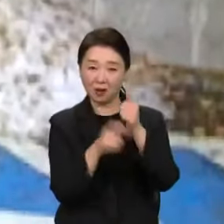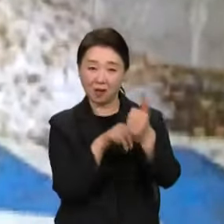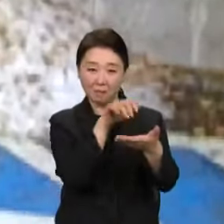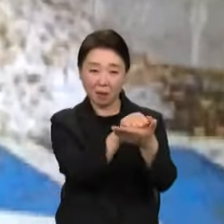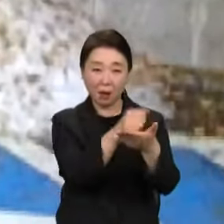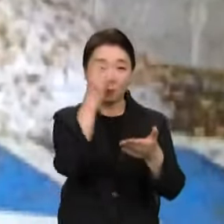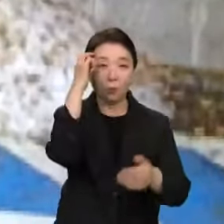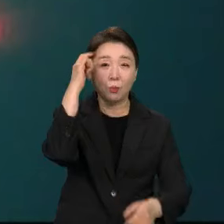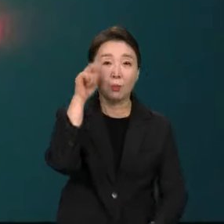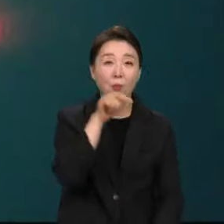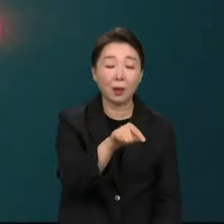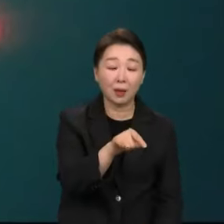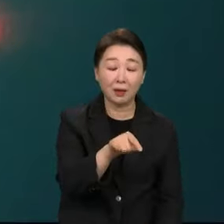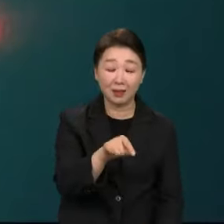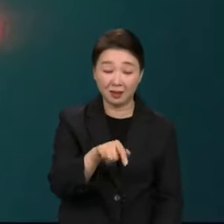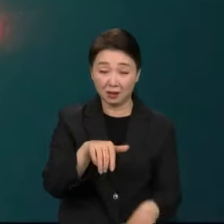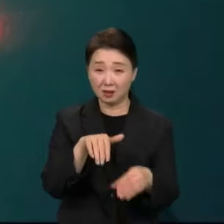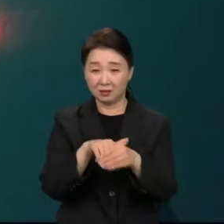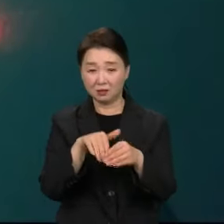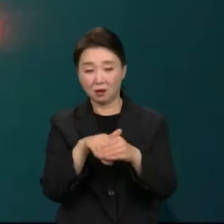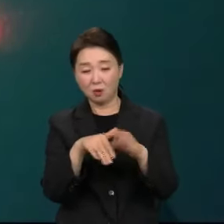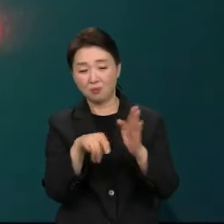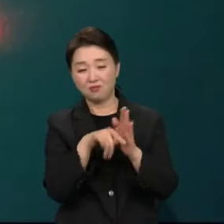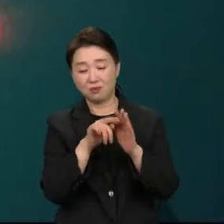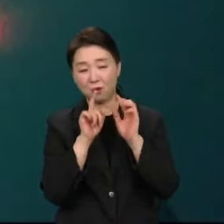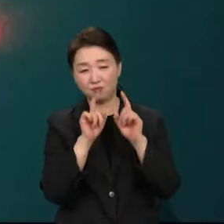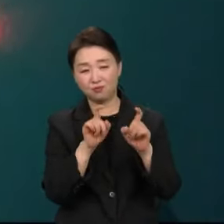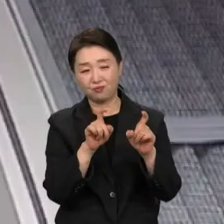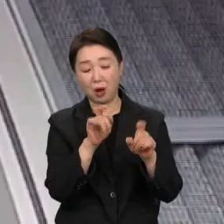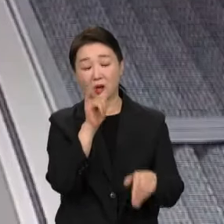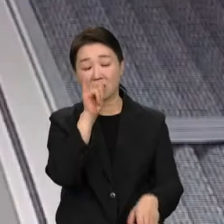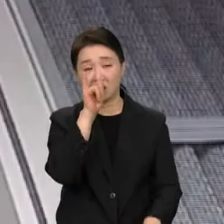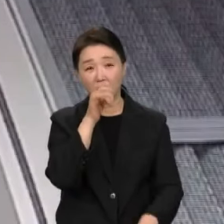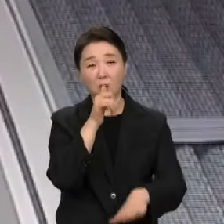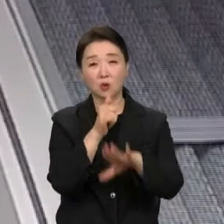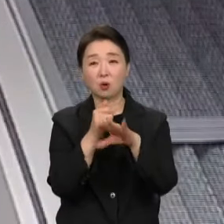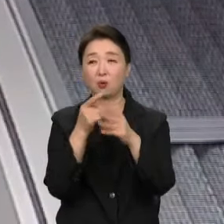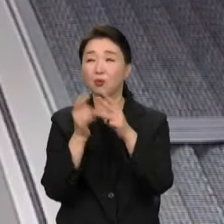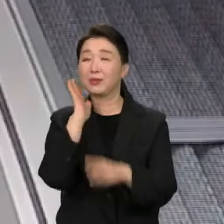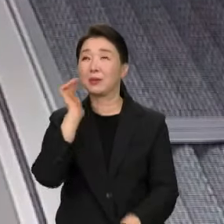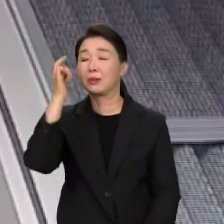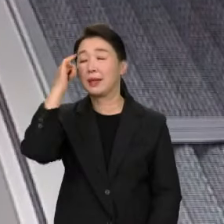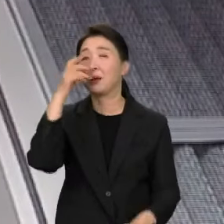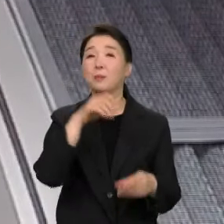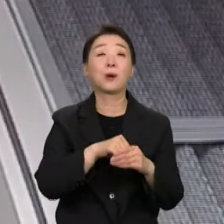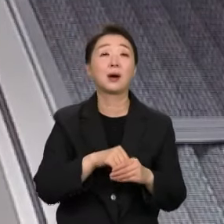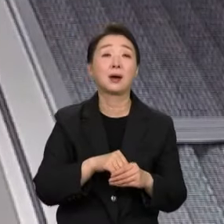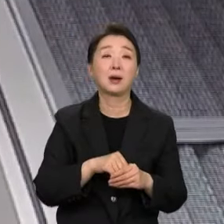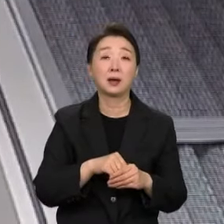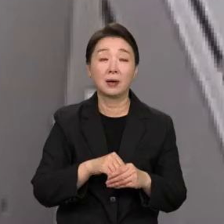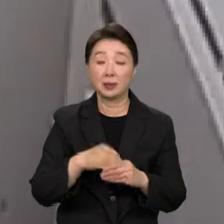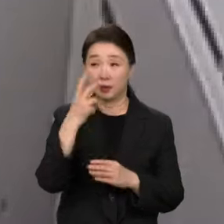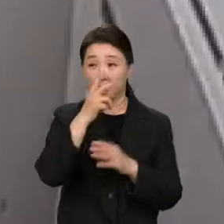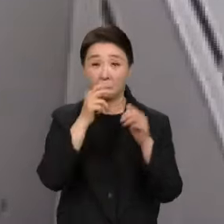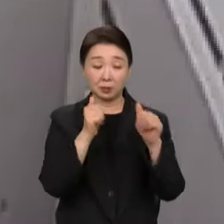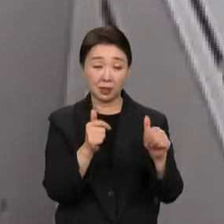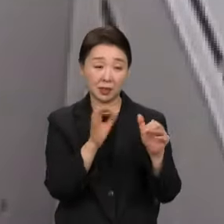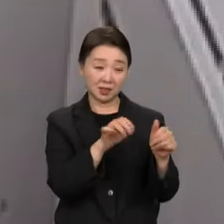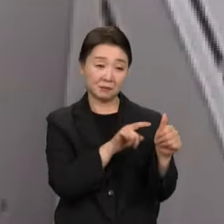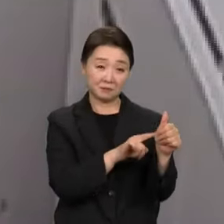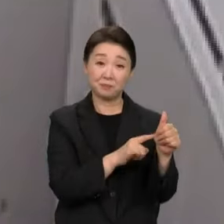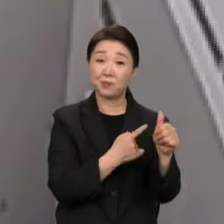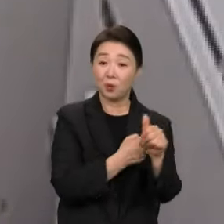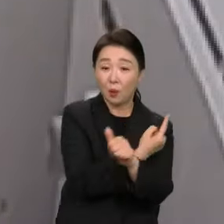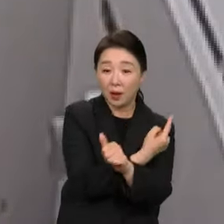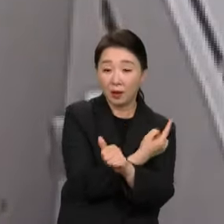배경에도 부정선거 의혹을 수사하려는 윤 대통령의 의중이 반영된 것으로 알려 검찰은 김전 장관 외에